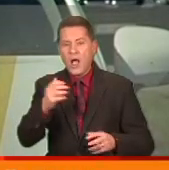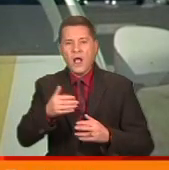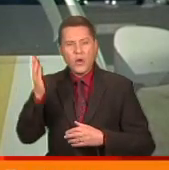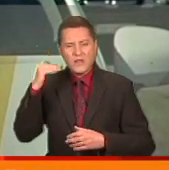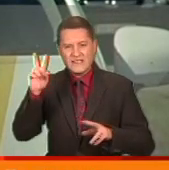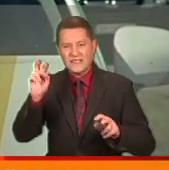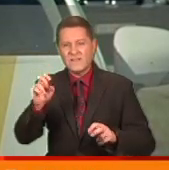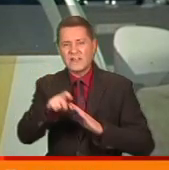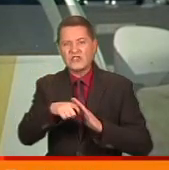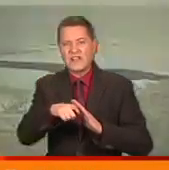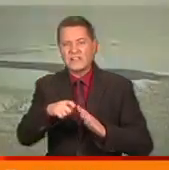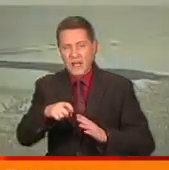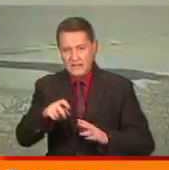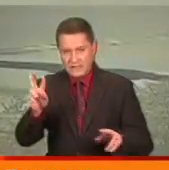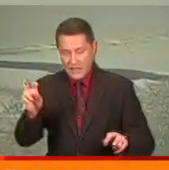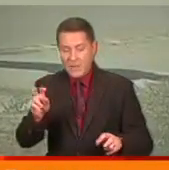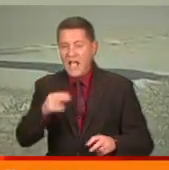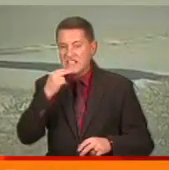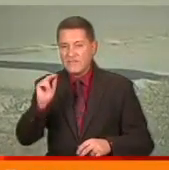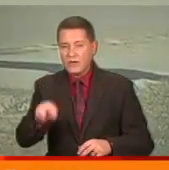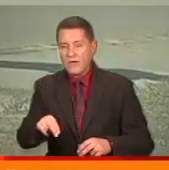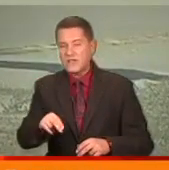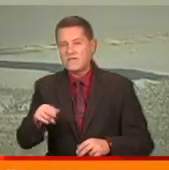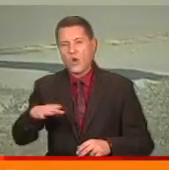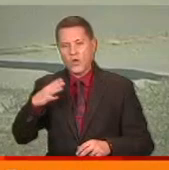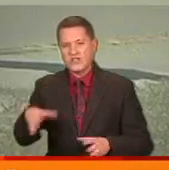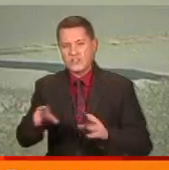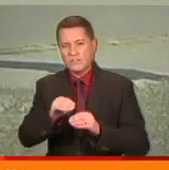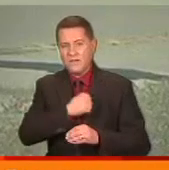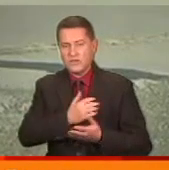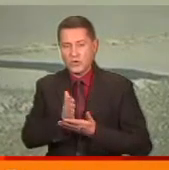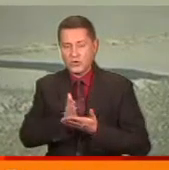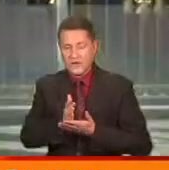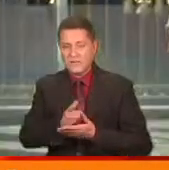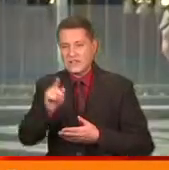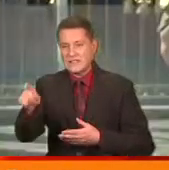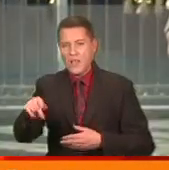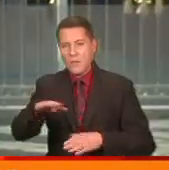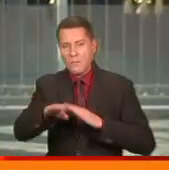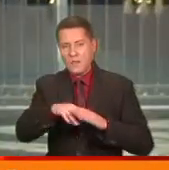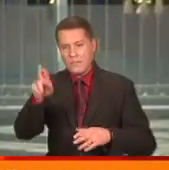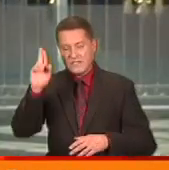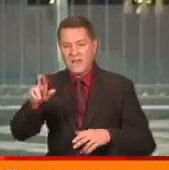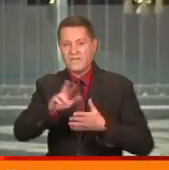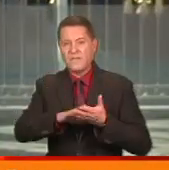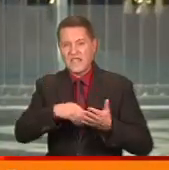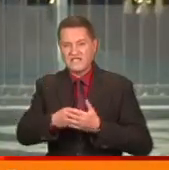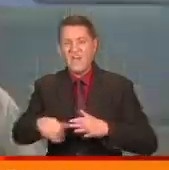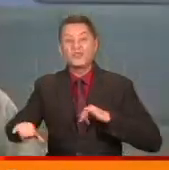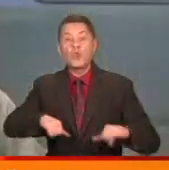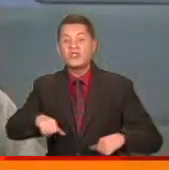називався Шахтарським. За словами звинувачення своїх колишніх співслуживців, цей свідок під присягою назвав злочинним